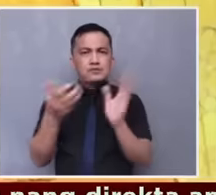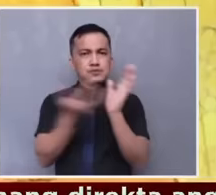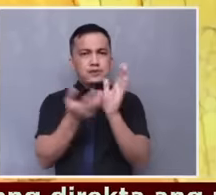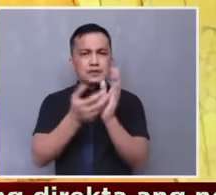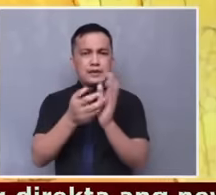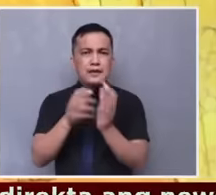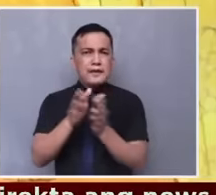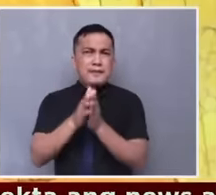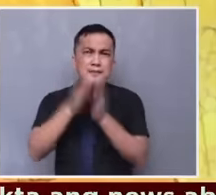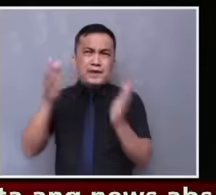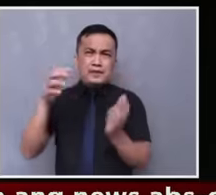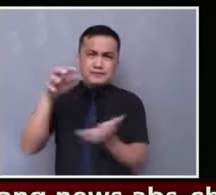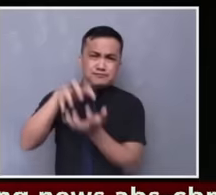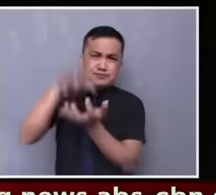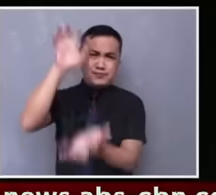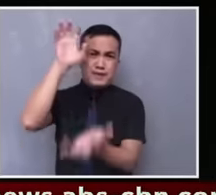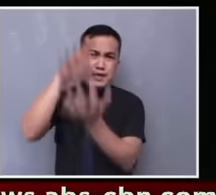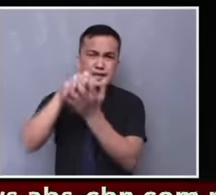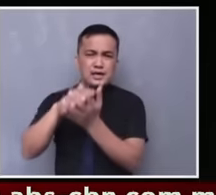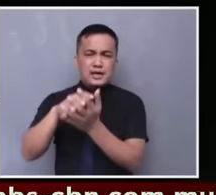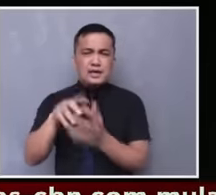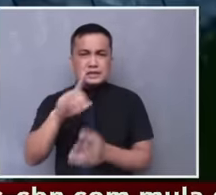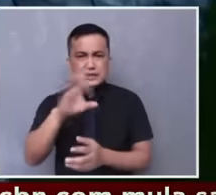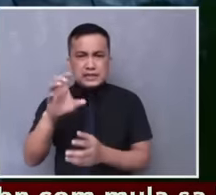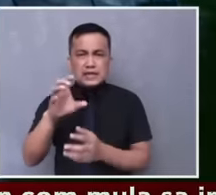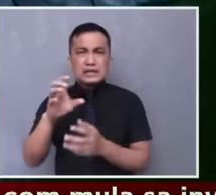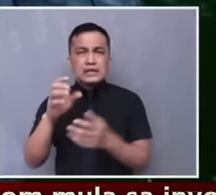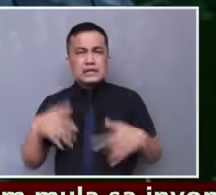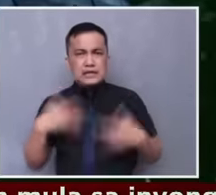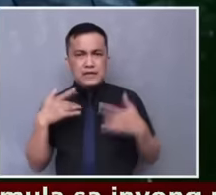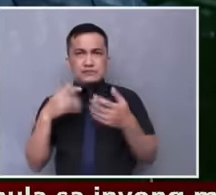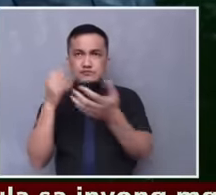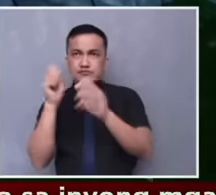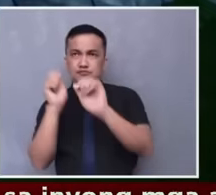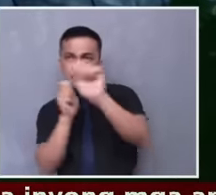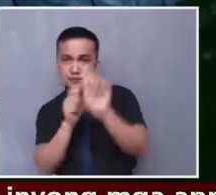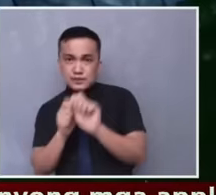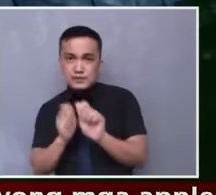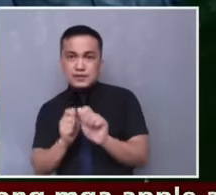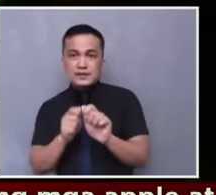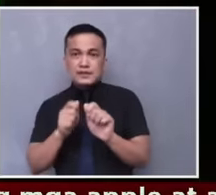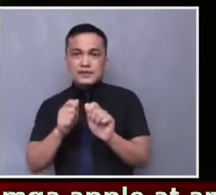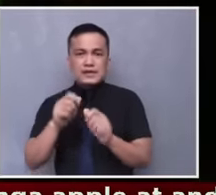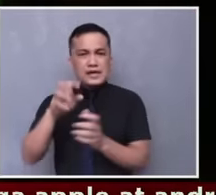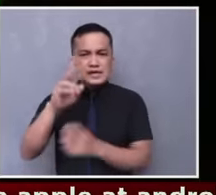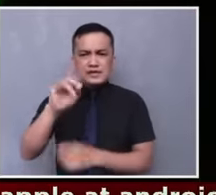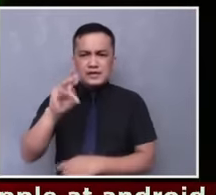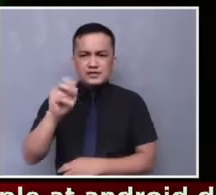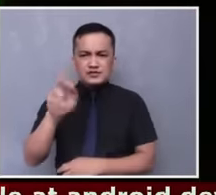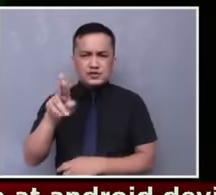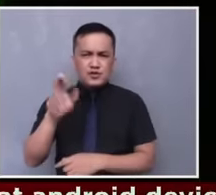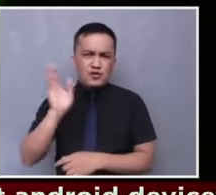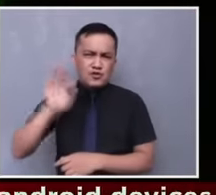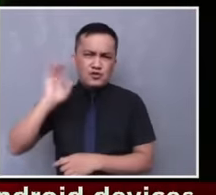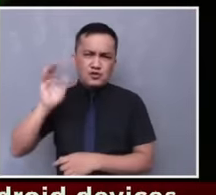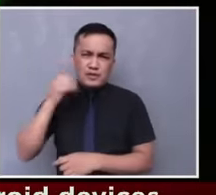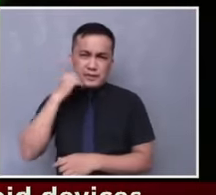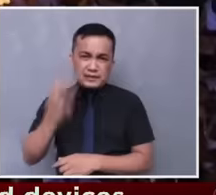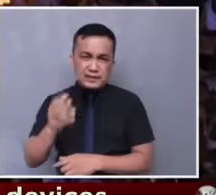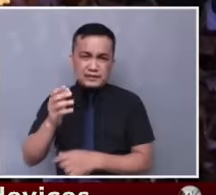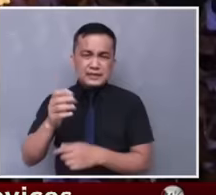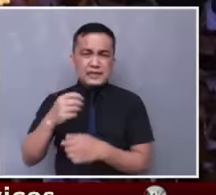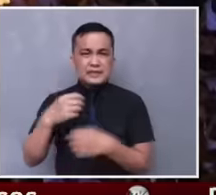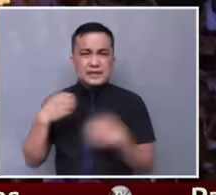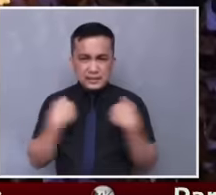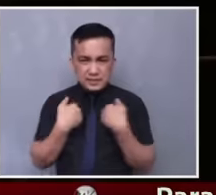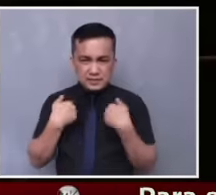mahigit 100 light sculptures ng dinosaurs at ilan pang long extinct creatures na gawa sa papel at